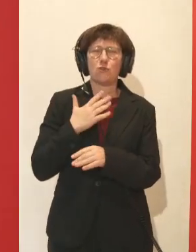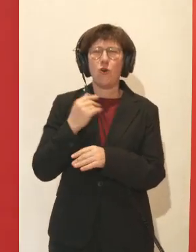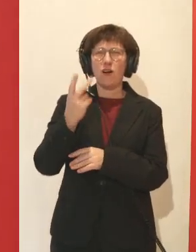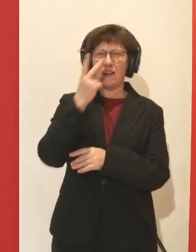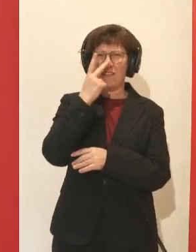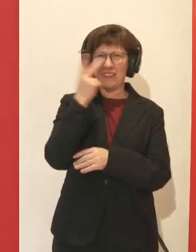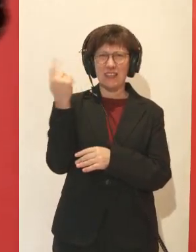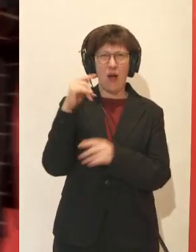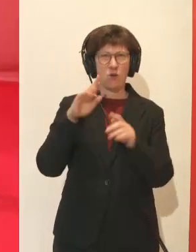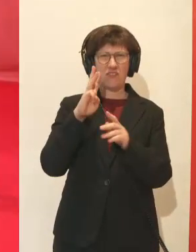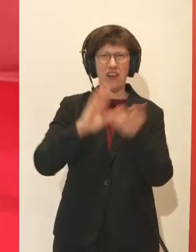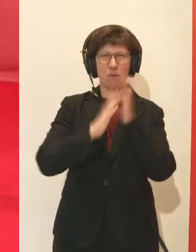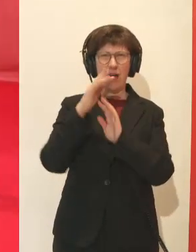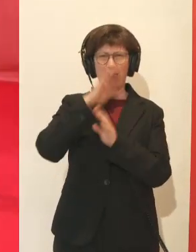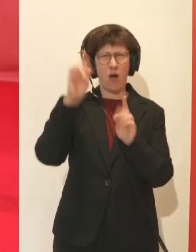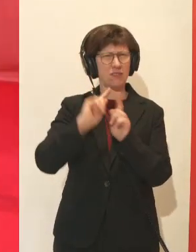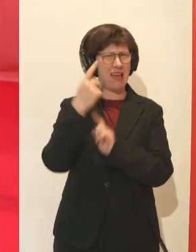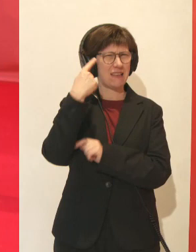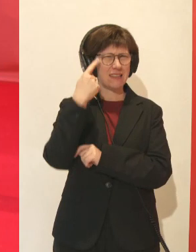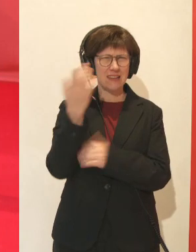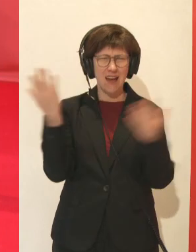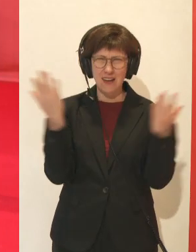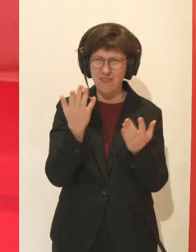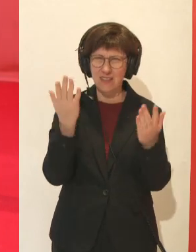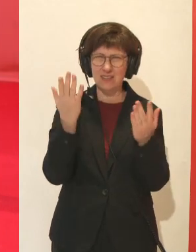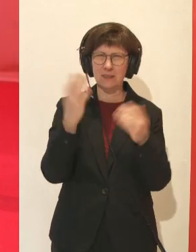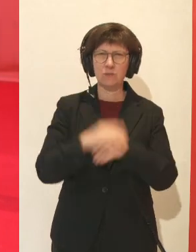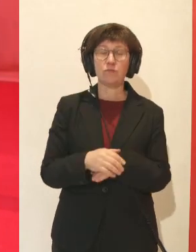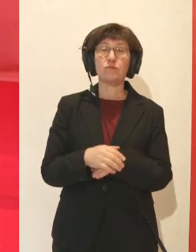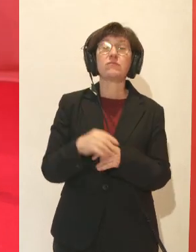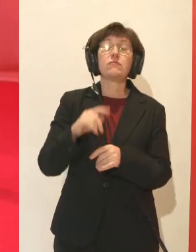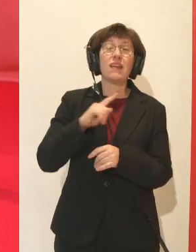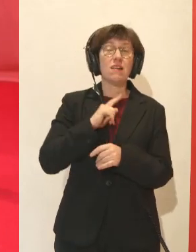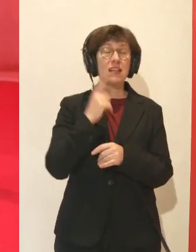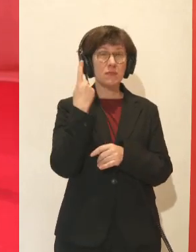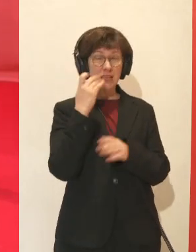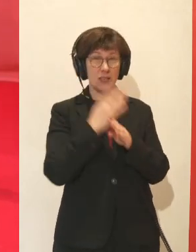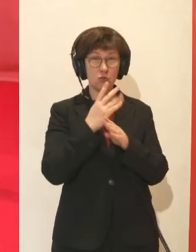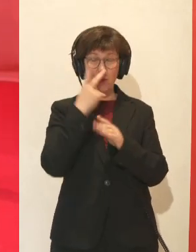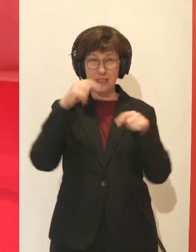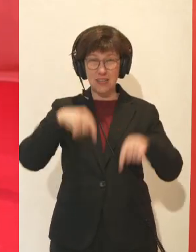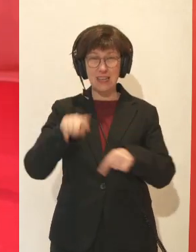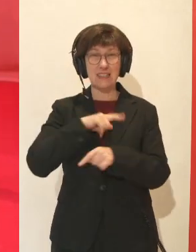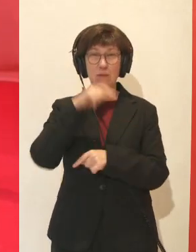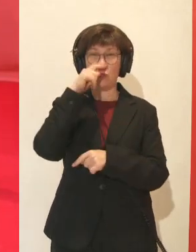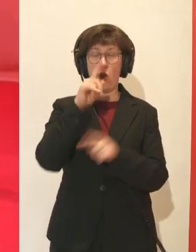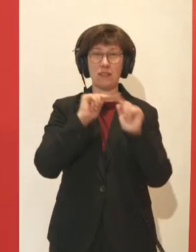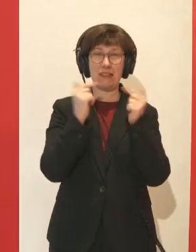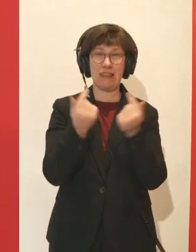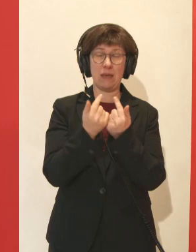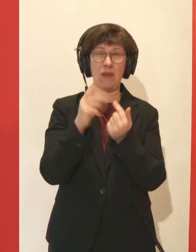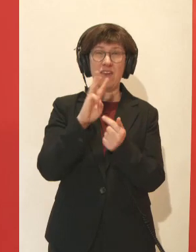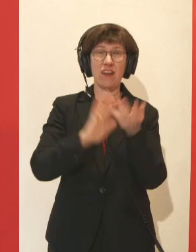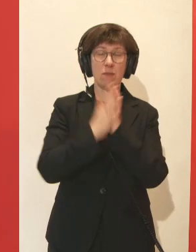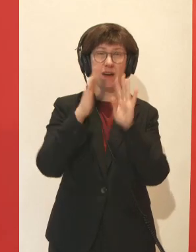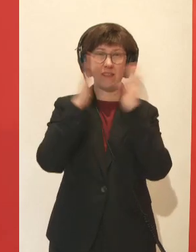ins Willy-Brandt-Haus kamst? Also ich durfte das ja gestern hier schon sehen und bin sehr stolz auf mein Team auch im Willy-Brandt-Haus, das in den letzten